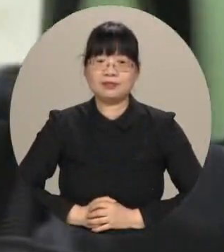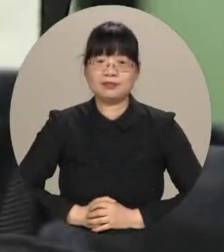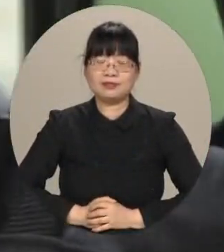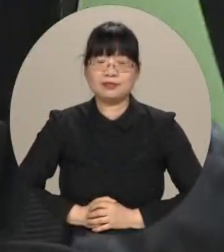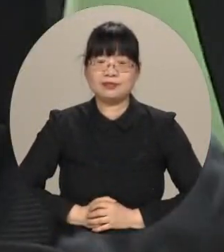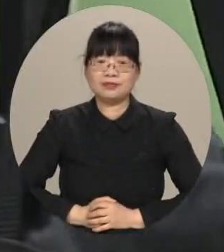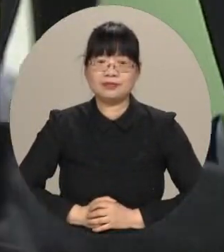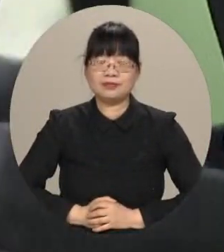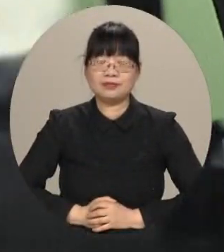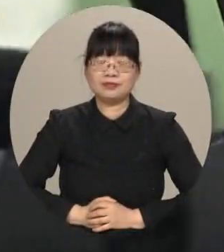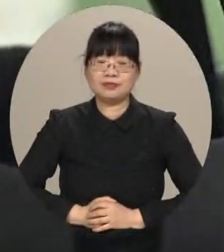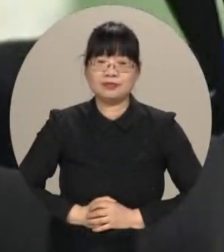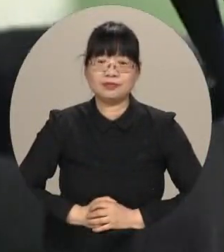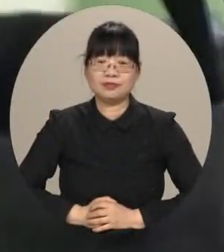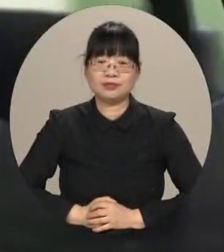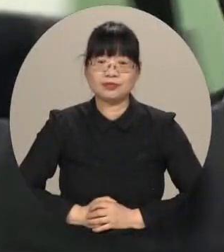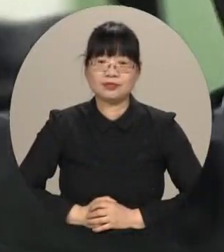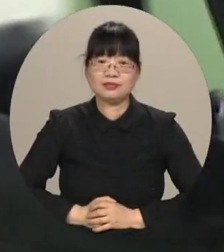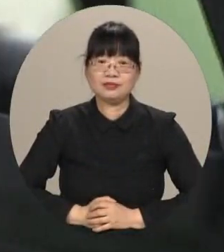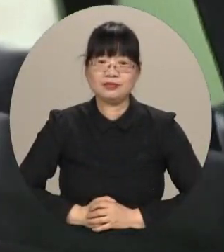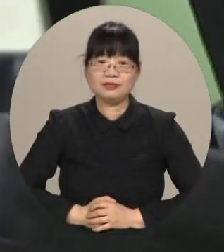밝혔습니다 EBS 뉴스 이상미입니다